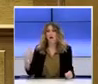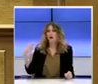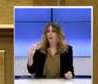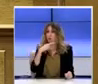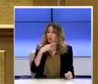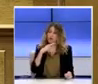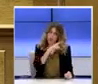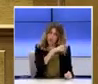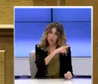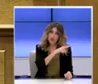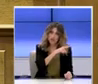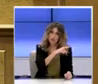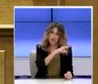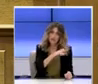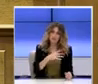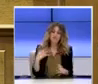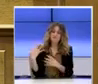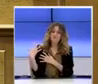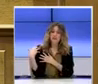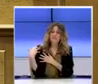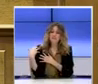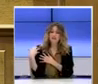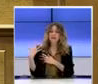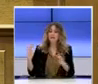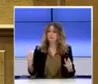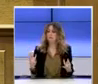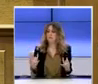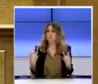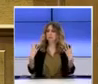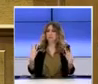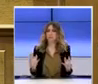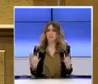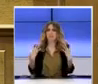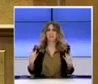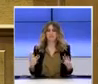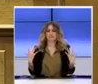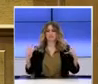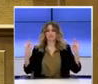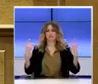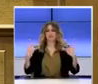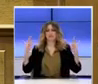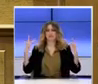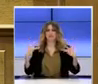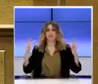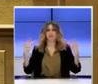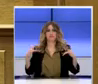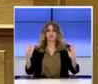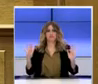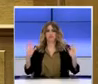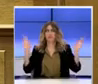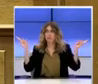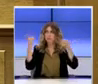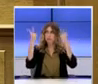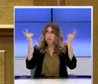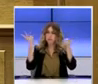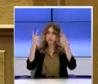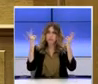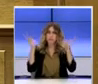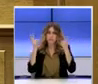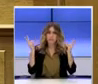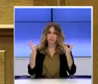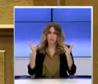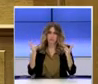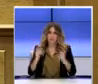πρωθυπουργός. Τόσο ανεύθυνος, ώστε να συμπεριφερθείτε με τον πιο περιφρονητικό